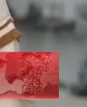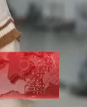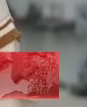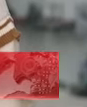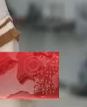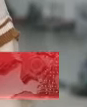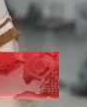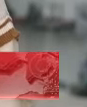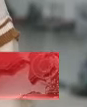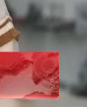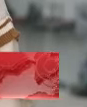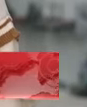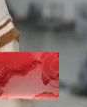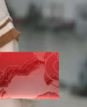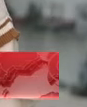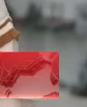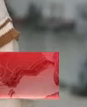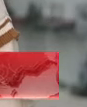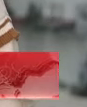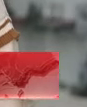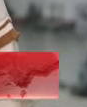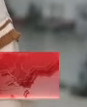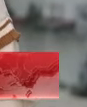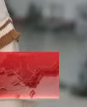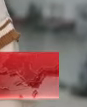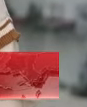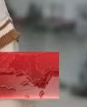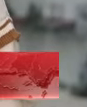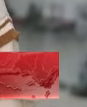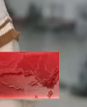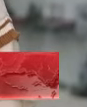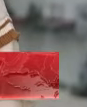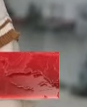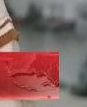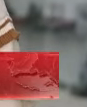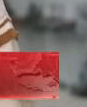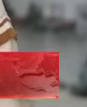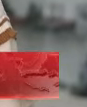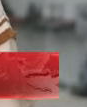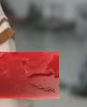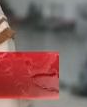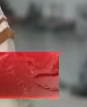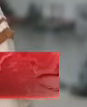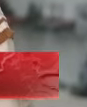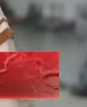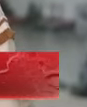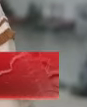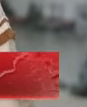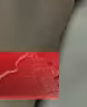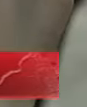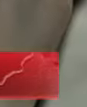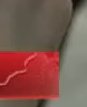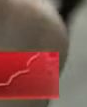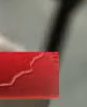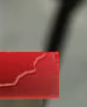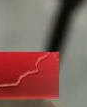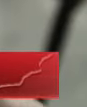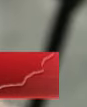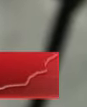меня смотрели и поднимали на меня руку. Там нет любви. В этих глазах нет ни капельки уважения.